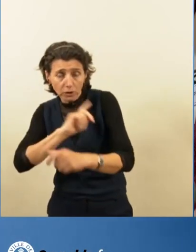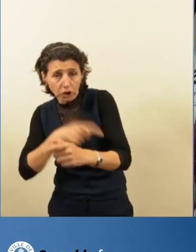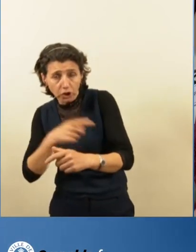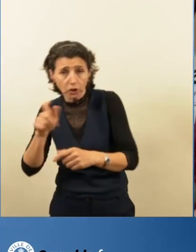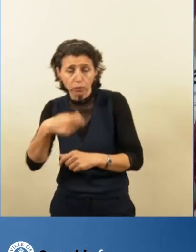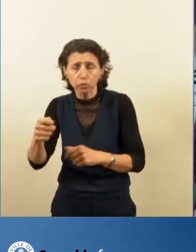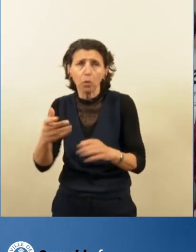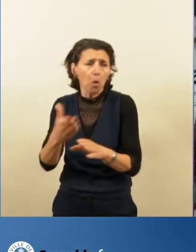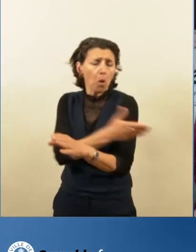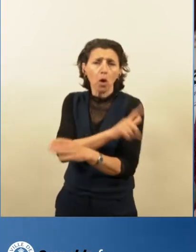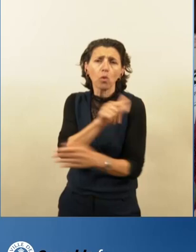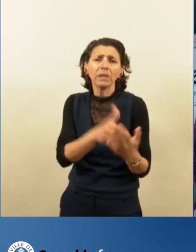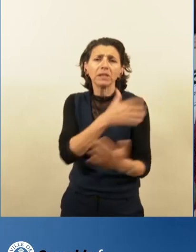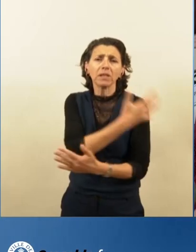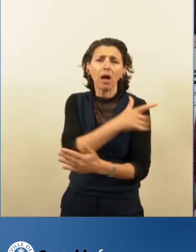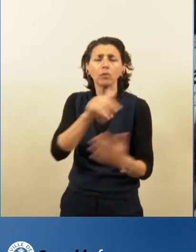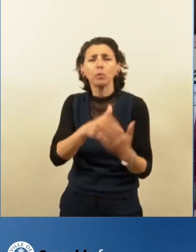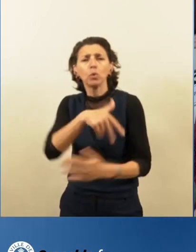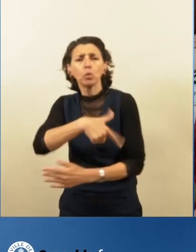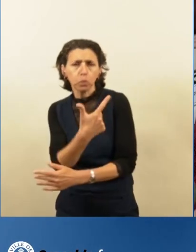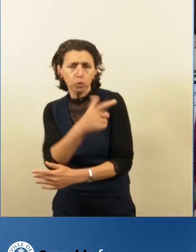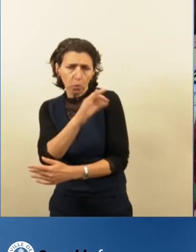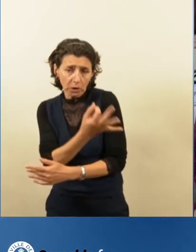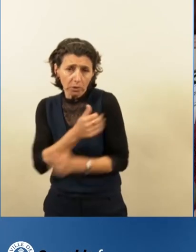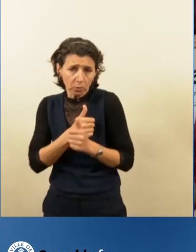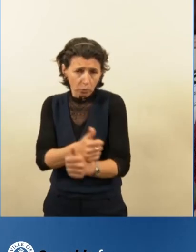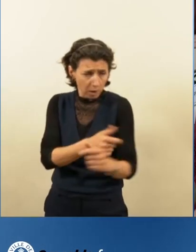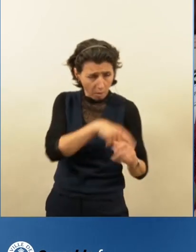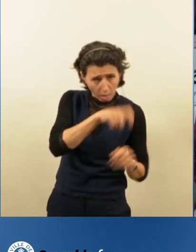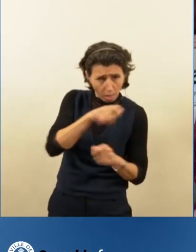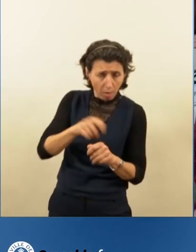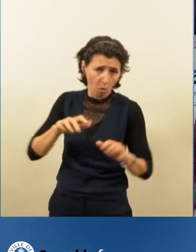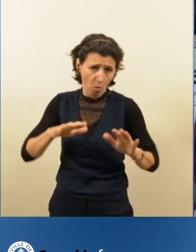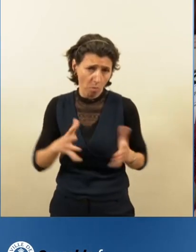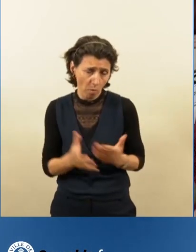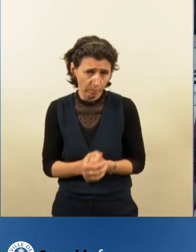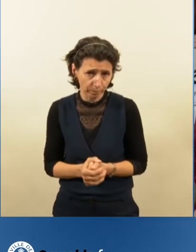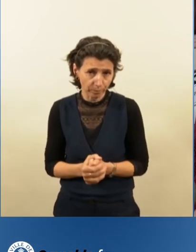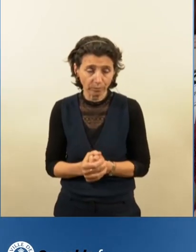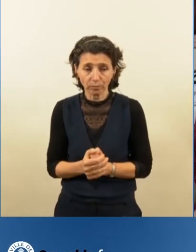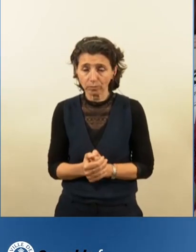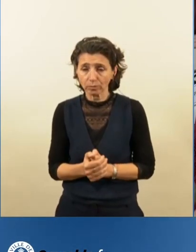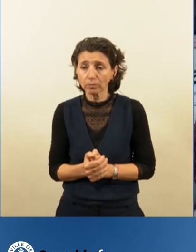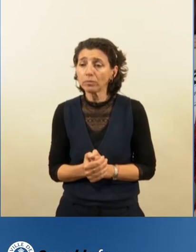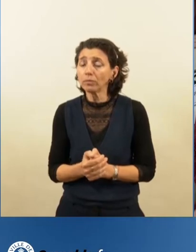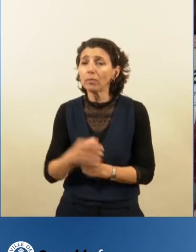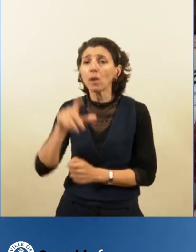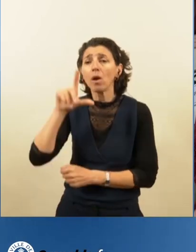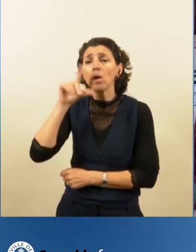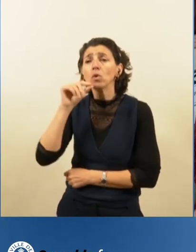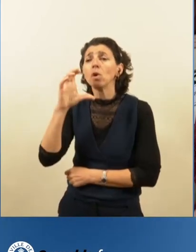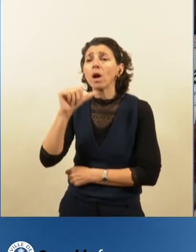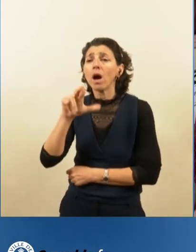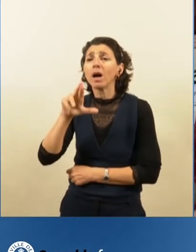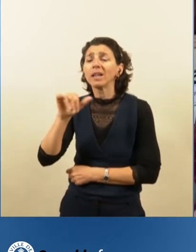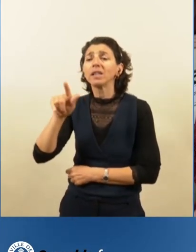années soit 2005 soit 2012 en fonction de la façon dont on le suit pour répondre à Monsieur Carignon qui propose de